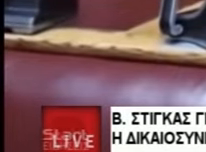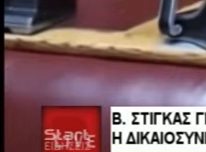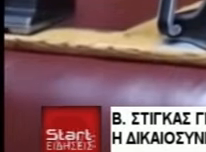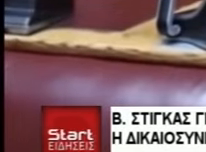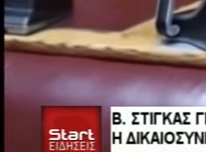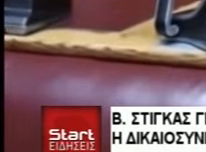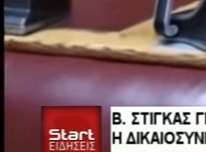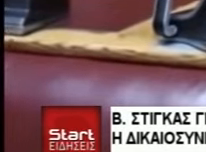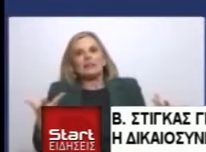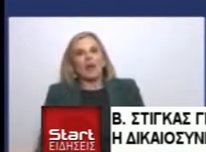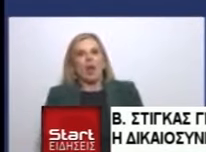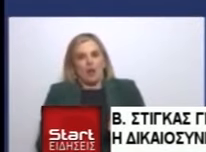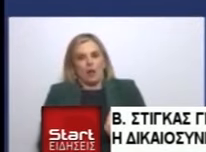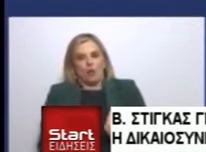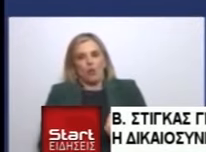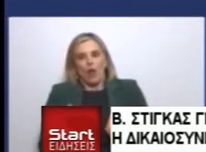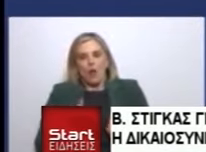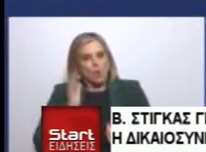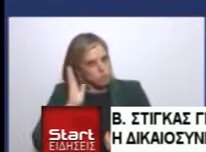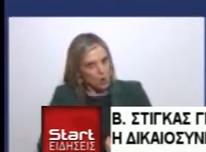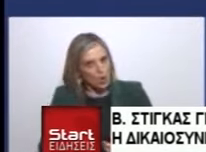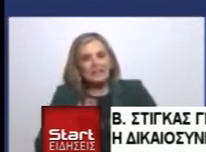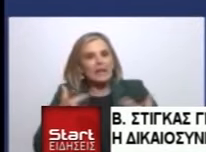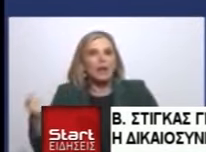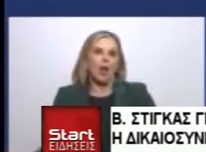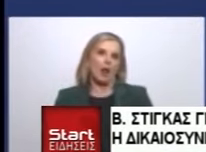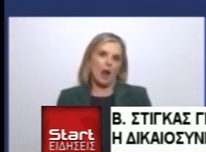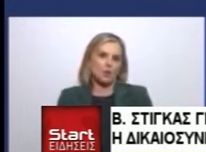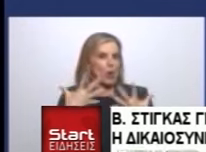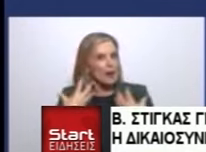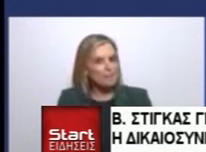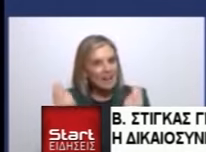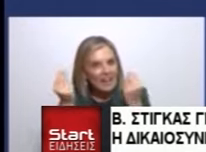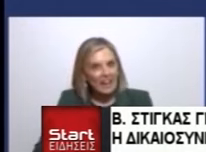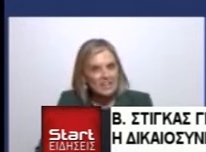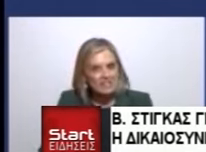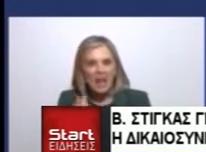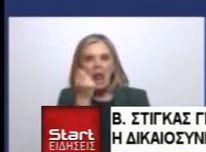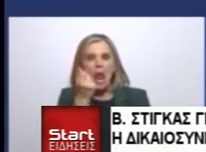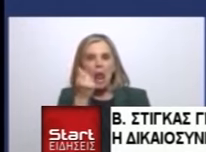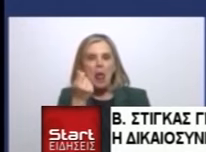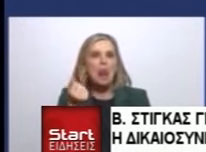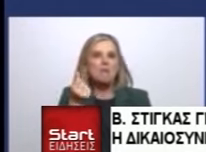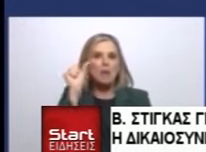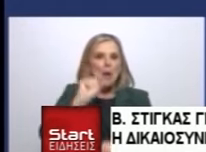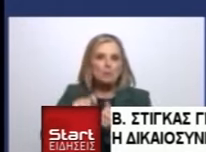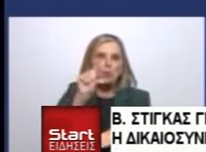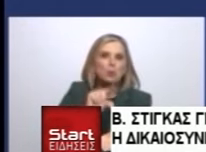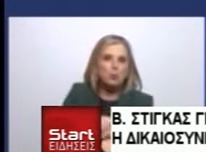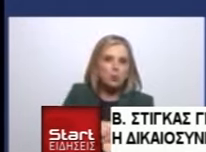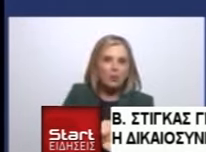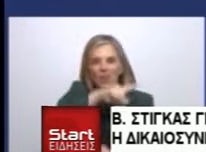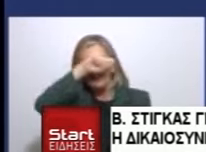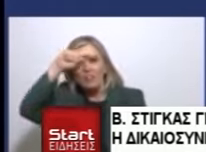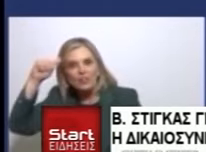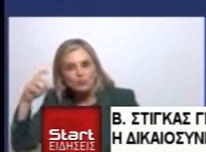δικαιοσύνης». Ισχυρίστηκε επίσης πως η δικαιοσύνη υποκινήθηκε και επηρεάστηκε από κόμματα. «Είναι πρωτοφανές για τα ελληνικά χρονικά